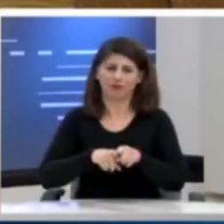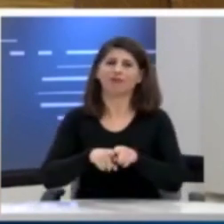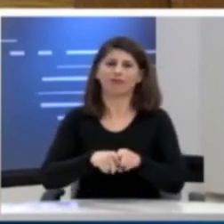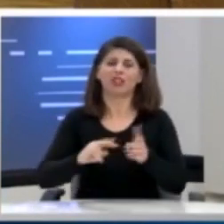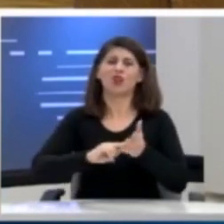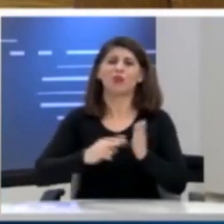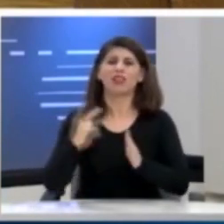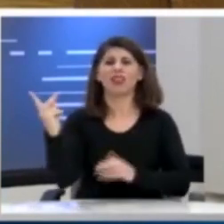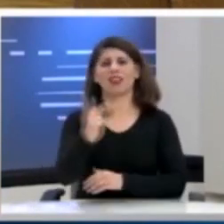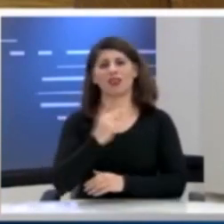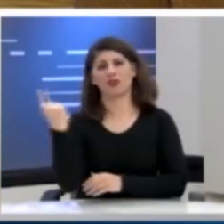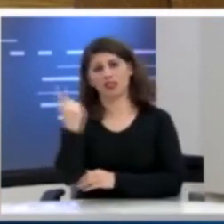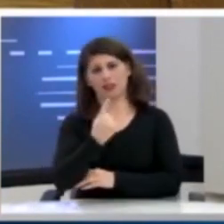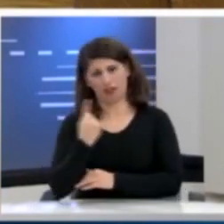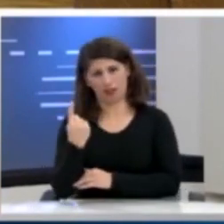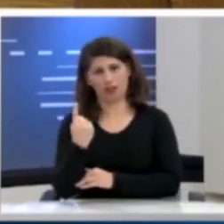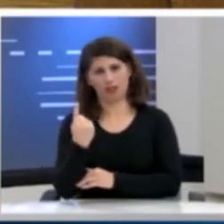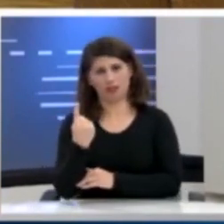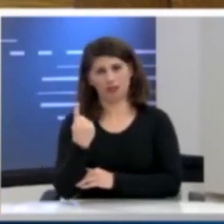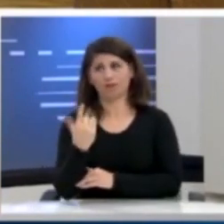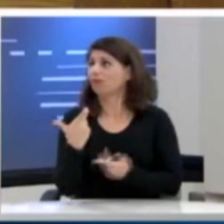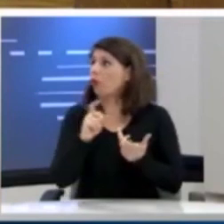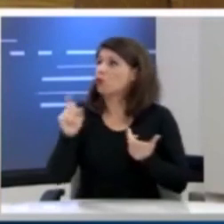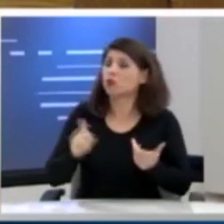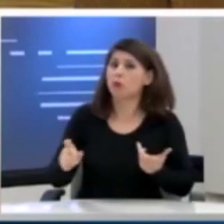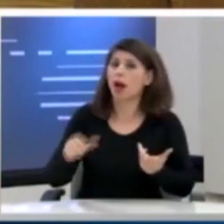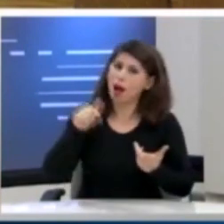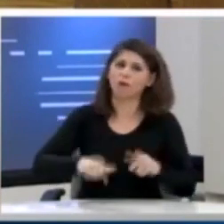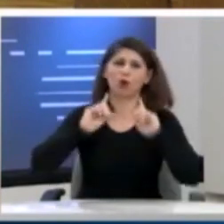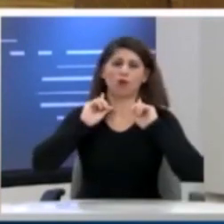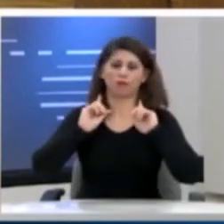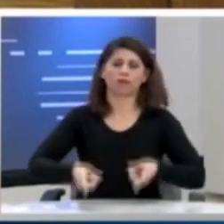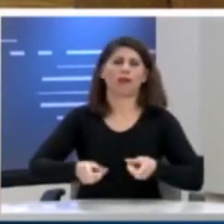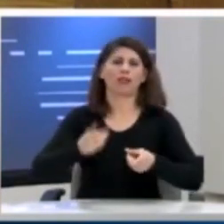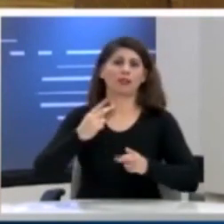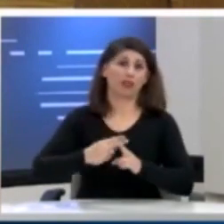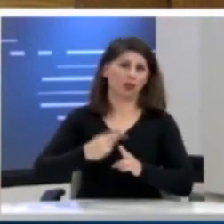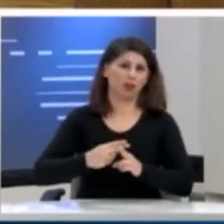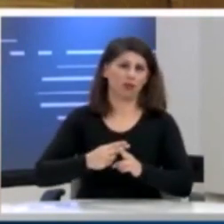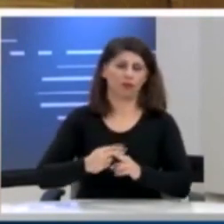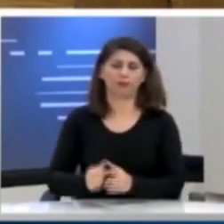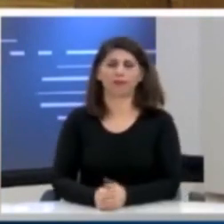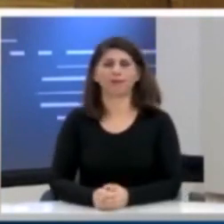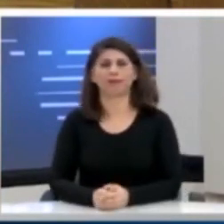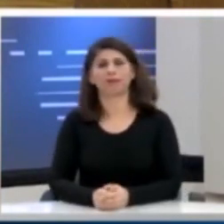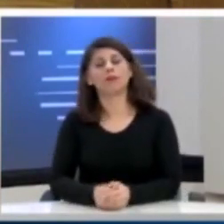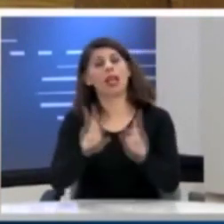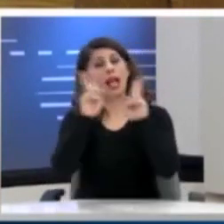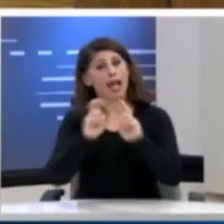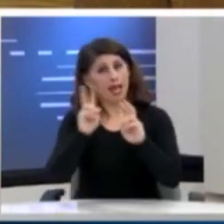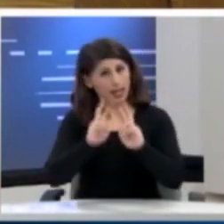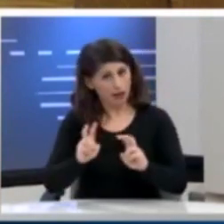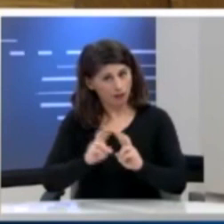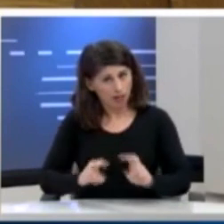οικονομικές, κοινωνικές συνθήκες μέσα στις οποίες ζει. Από τις έρευνες που παρουσιάστηκαν και